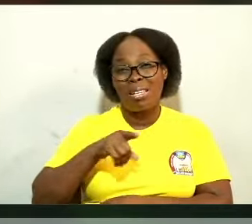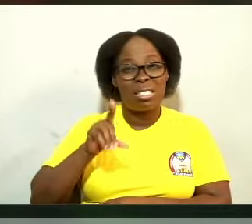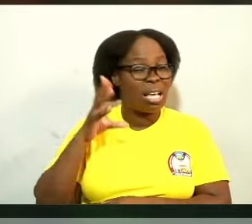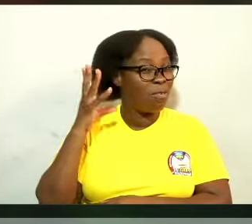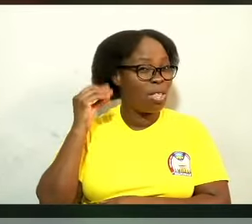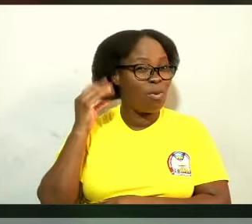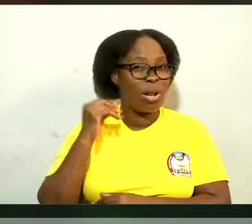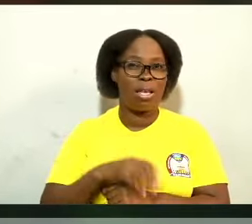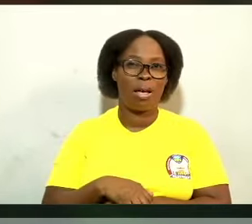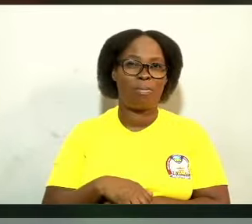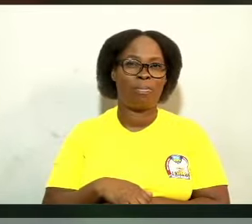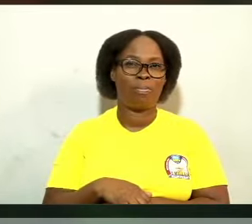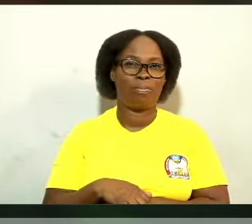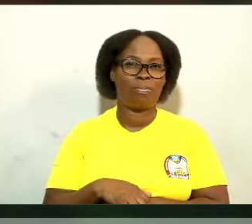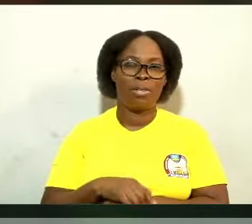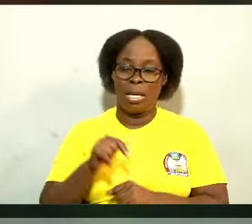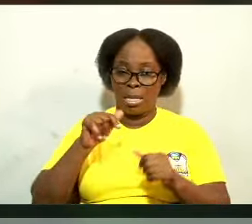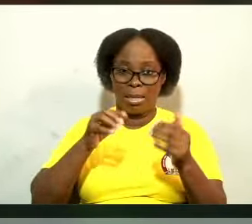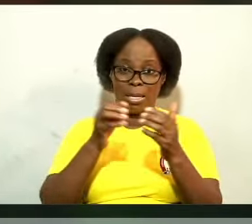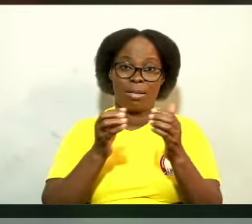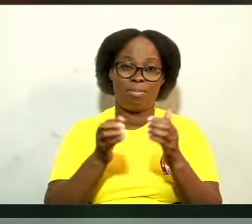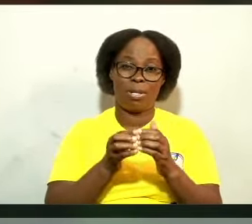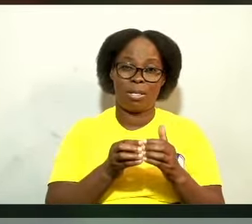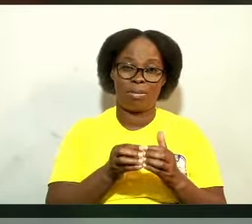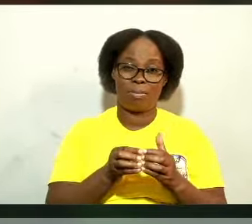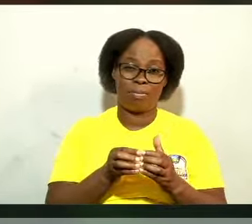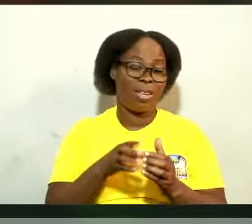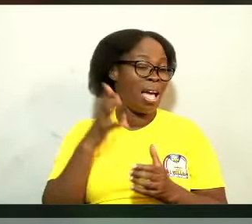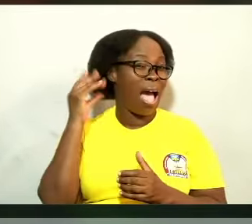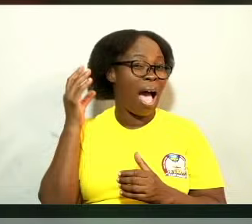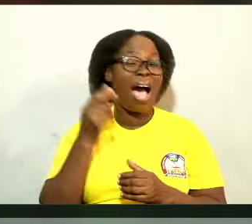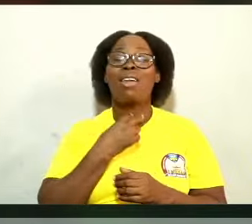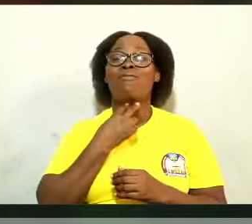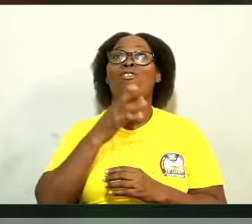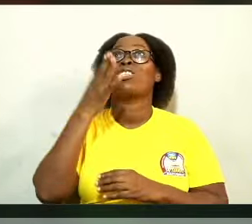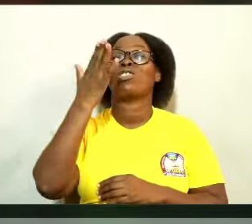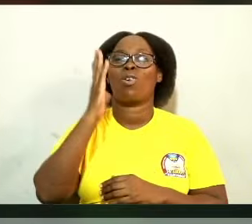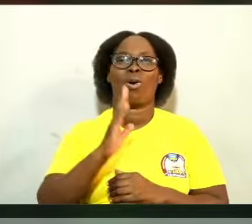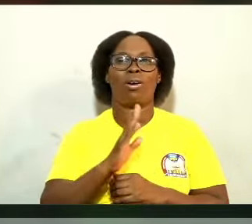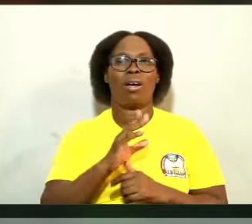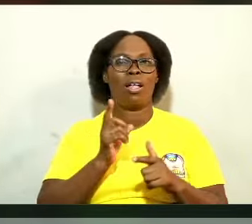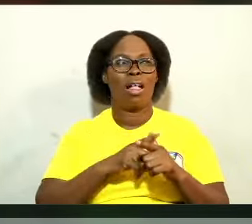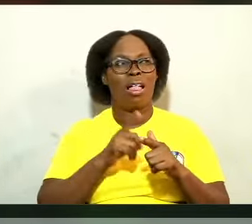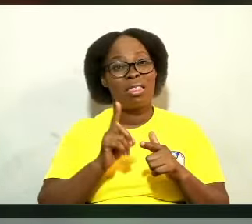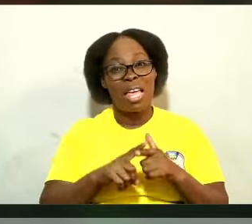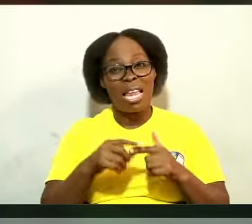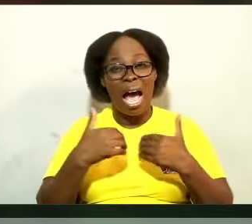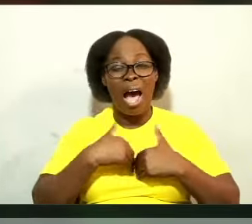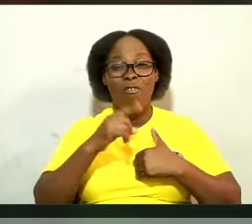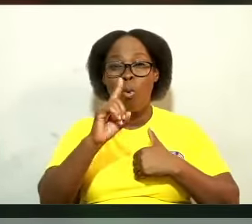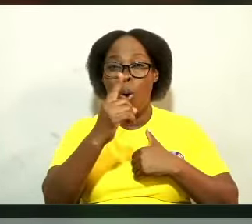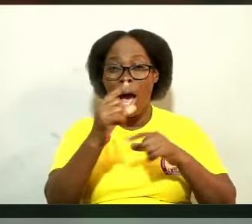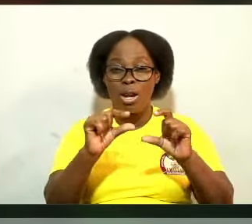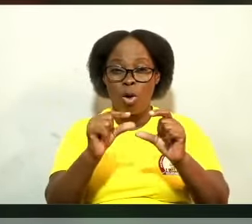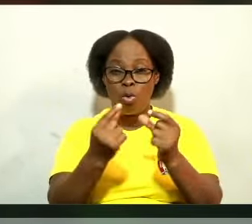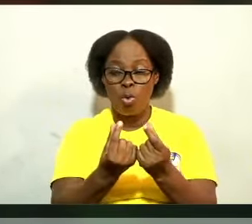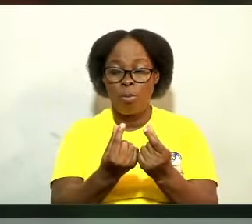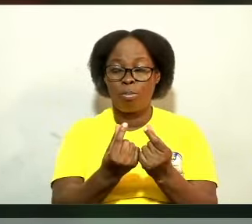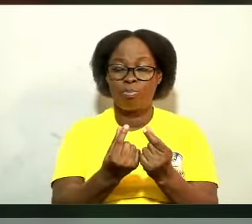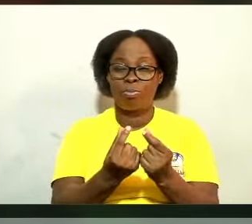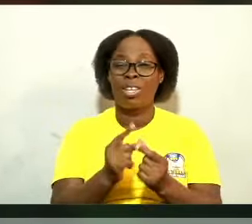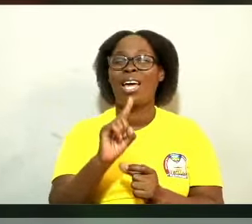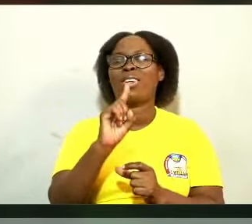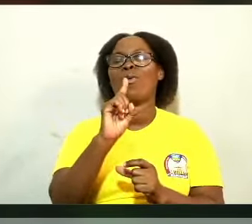wataisikia. Katika mkutano huu umesikia sauti yake. Kisha kutakuwa na kundi moja na